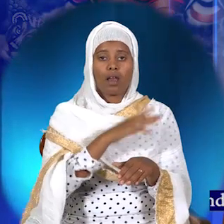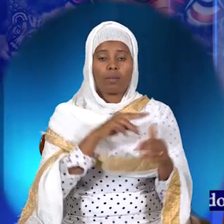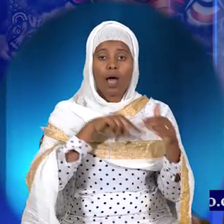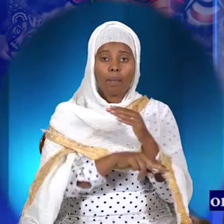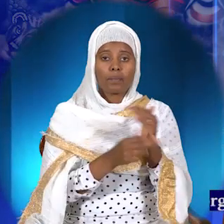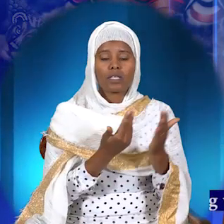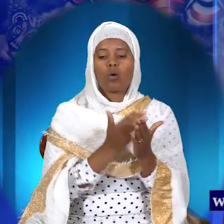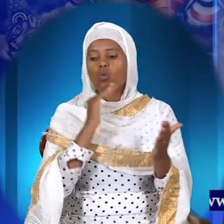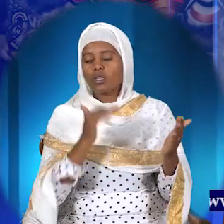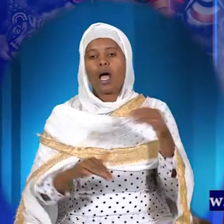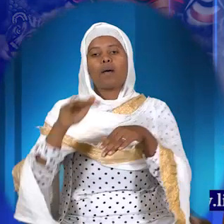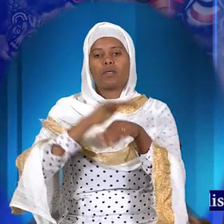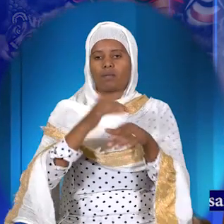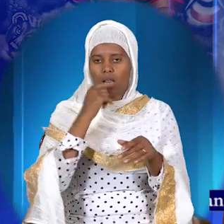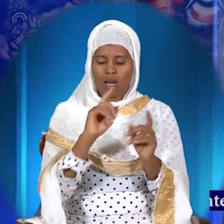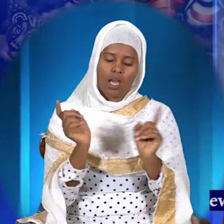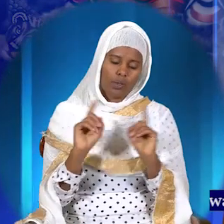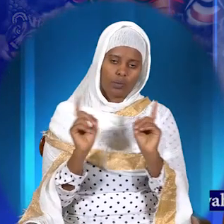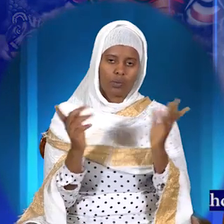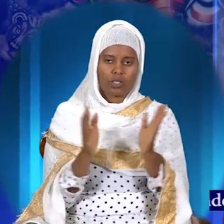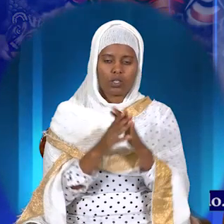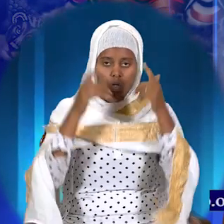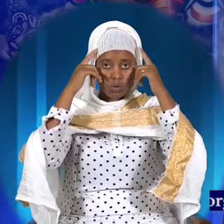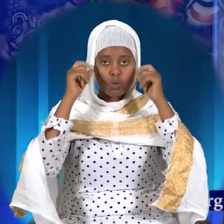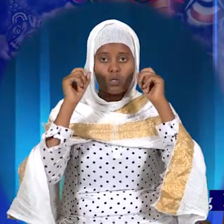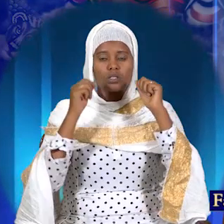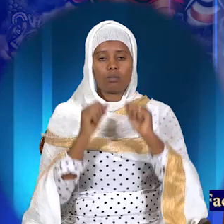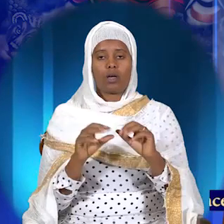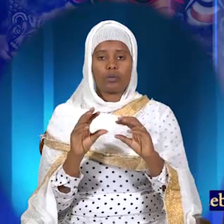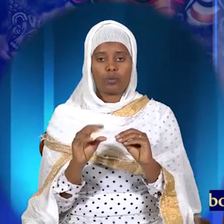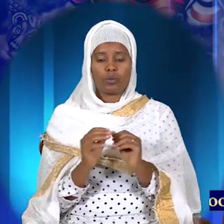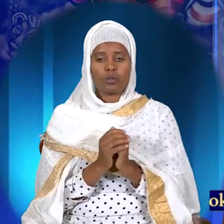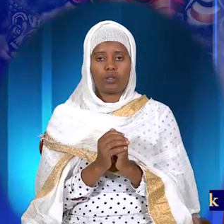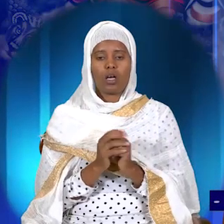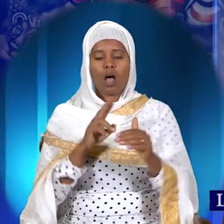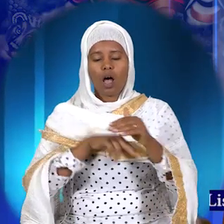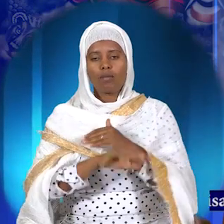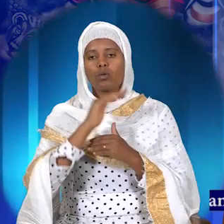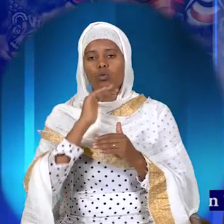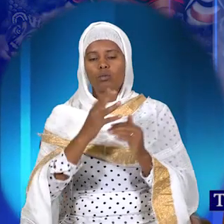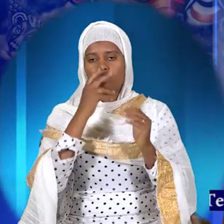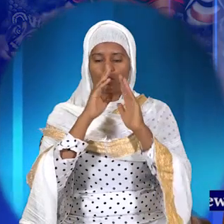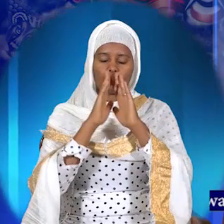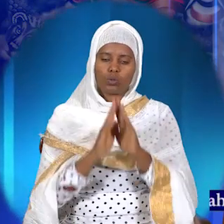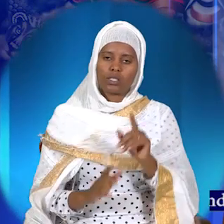يقدمن مالات مخانو بناي عالم عقلالس آزي كسو عالزلو وي ردو نقر إيو